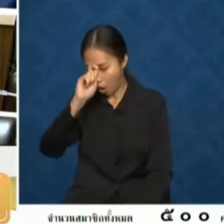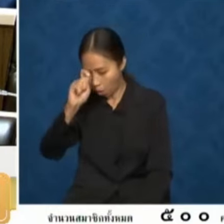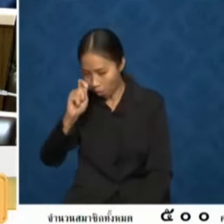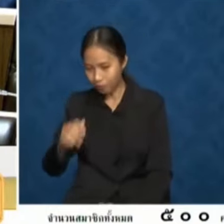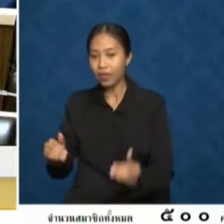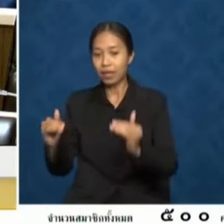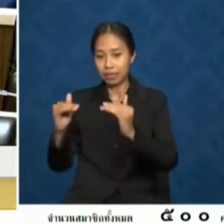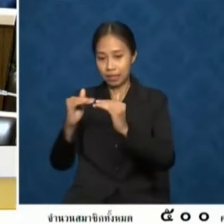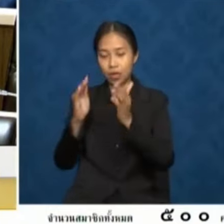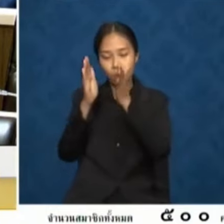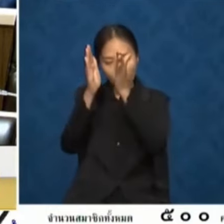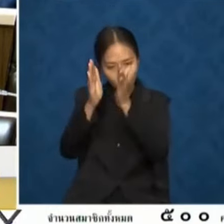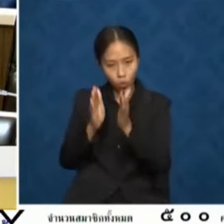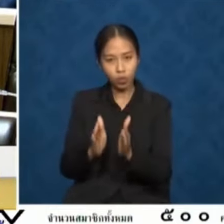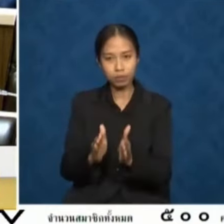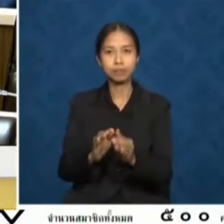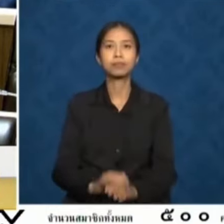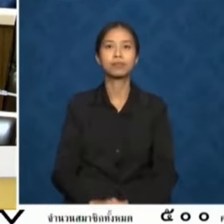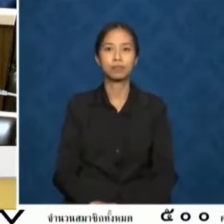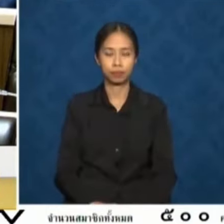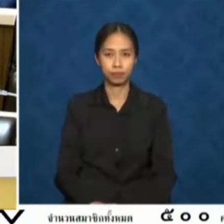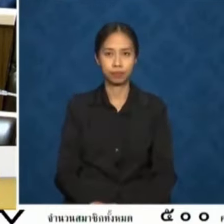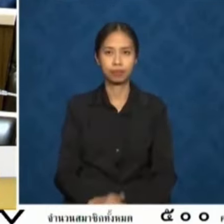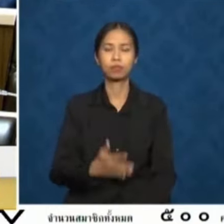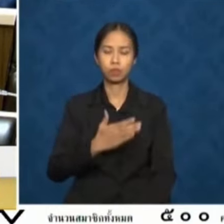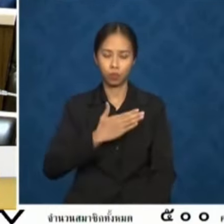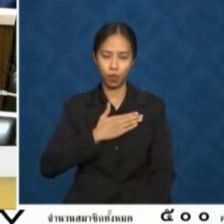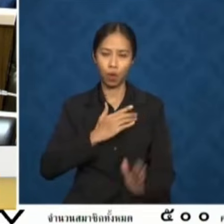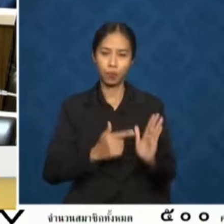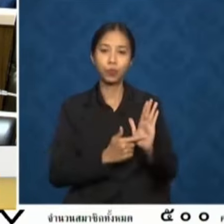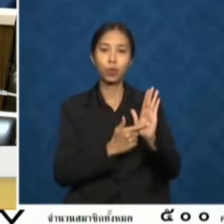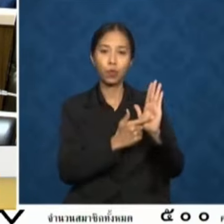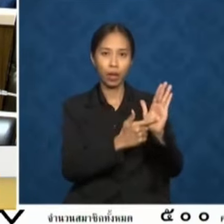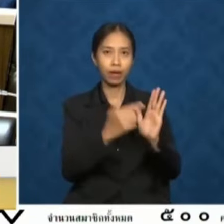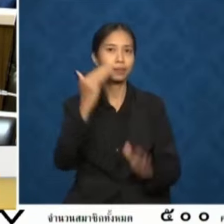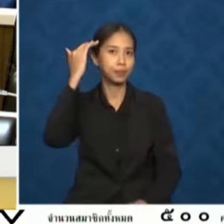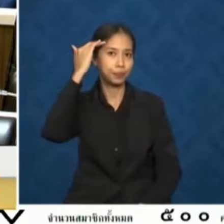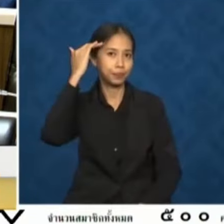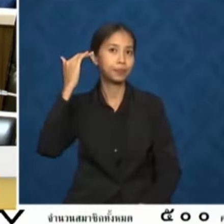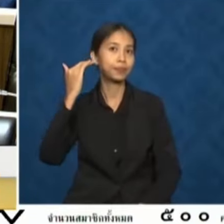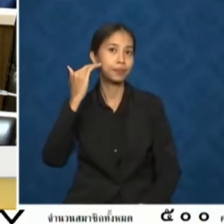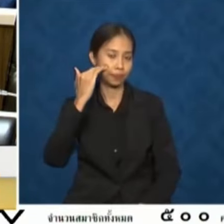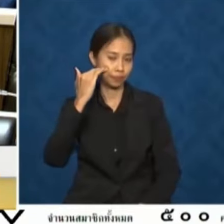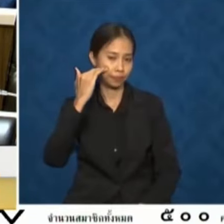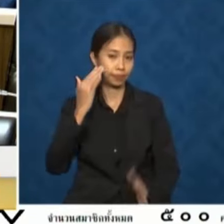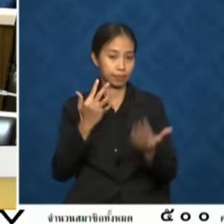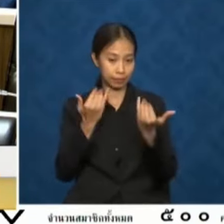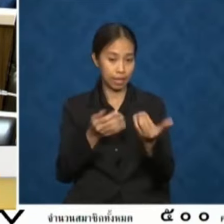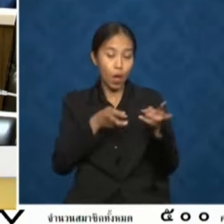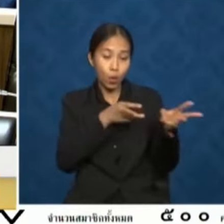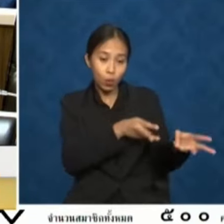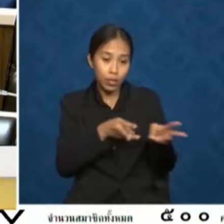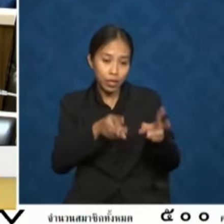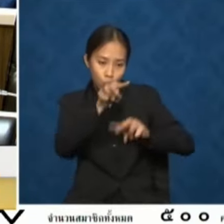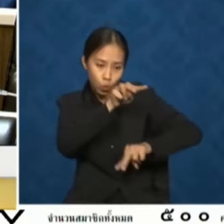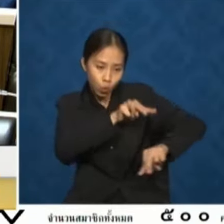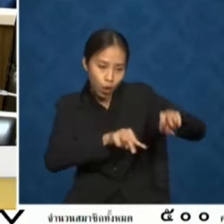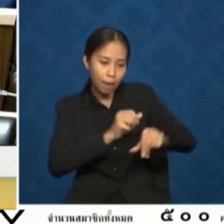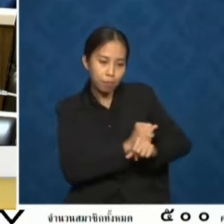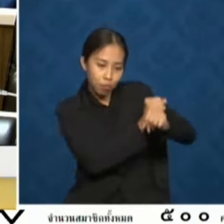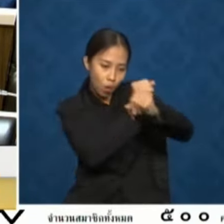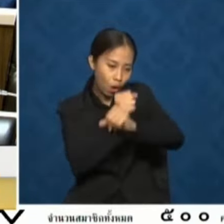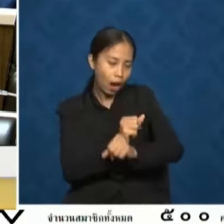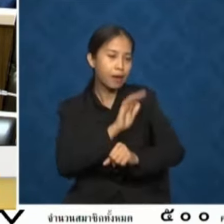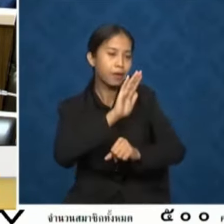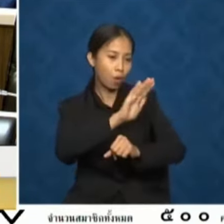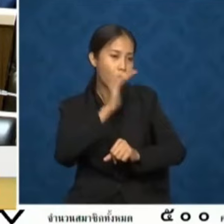ของความเป็นมนุษย์กระผมขอยกตัวอย่างประเทศเกาหลีนะครับท่านประธานครับการรักษาความปลอดภัยของบุคคลสำคัญ